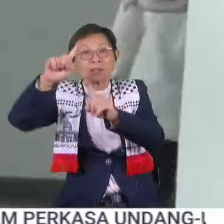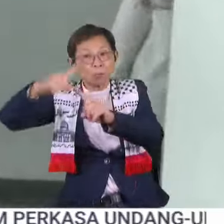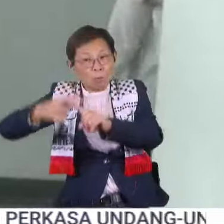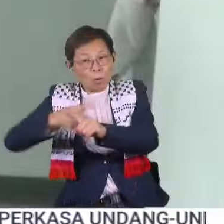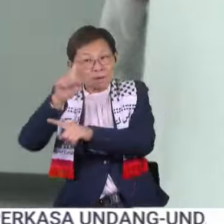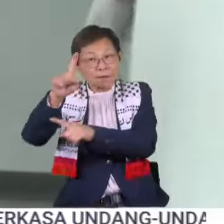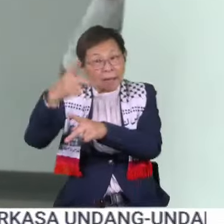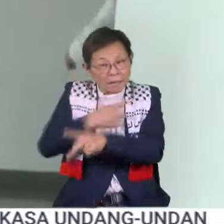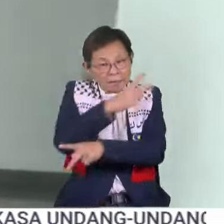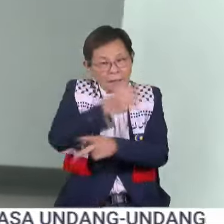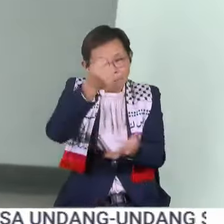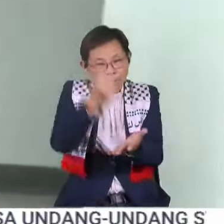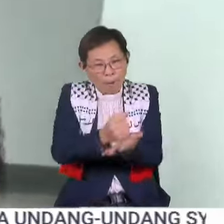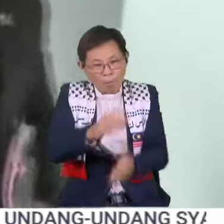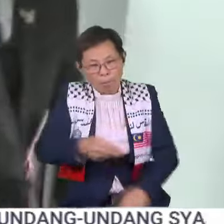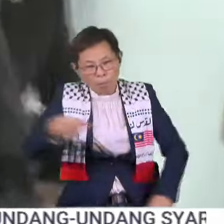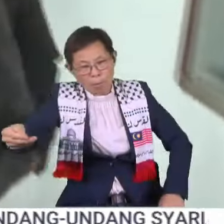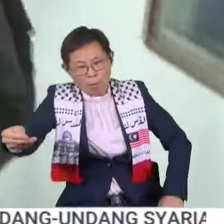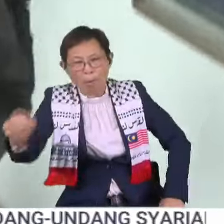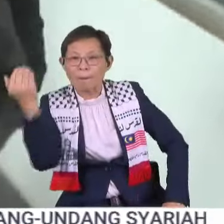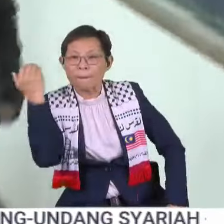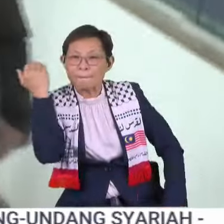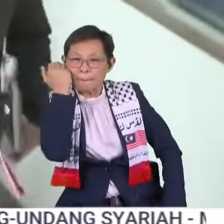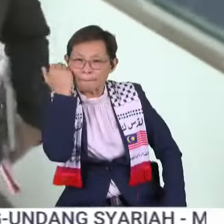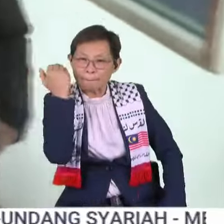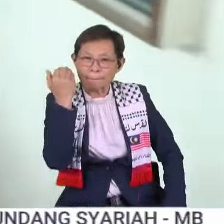sekali dan pasport diserah kepada mahkamah